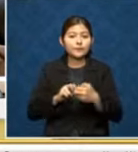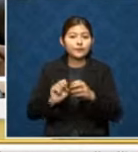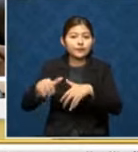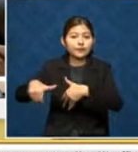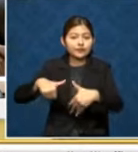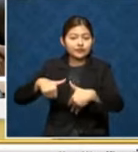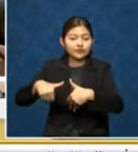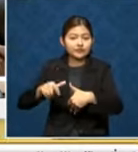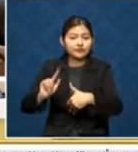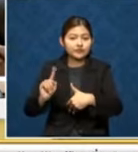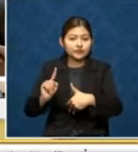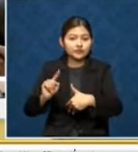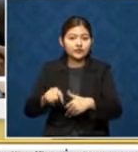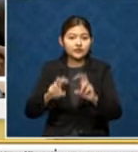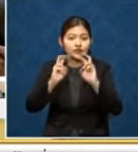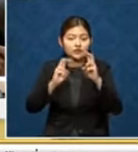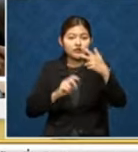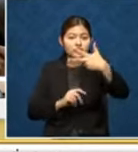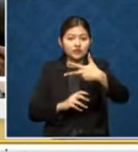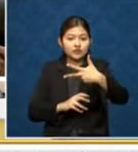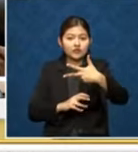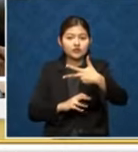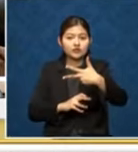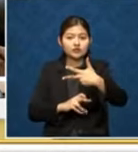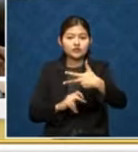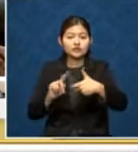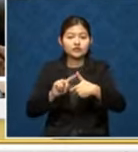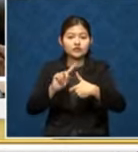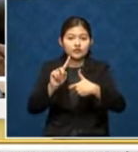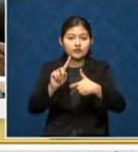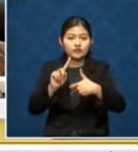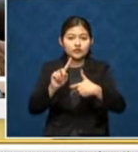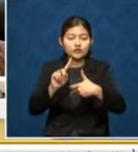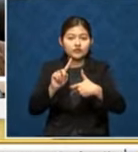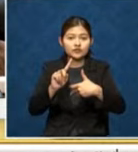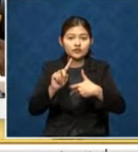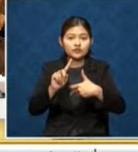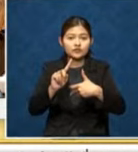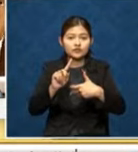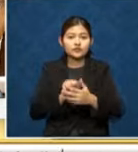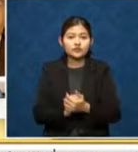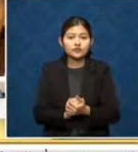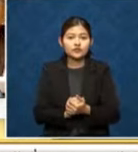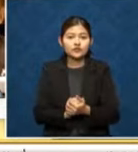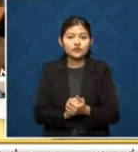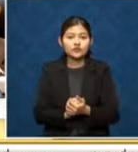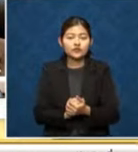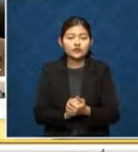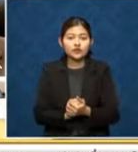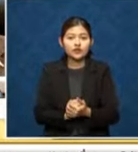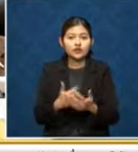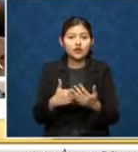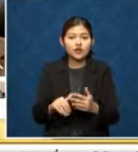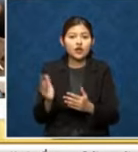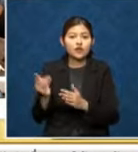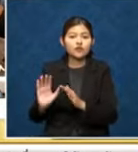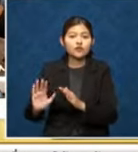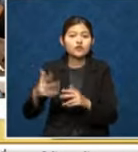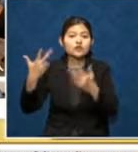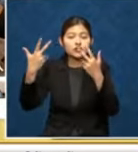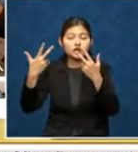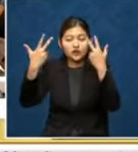ชนขอหารืออยู่3เรื่องด้วยกันเรื่องที่1นะครับผมได้รับการร้องเรียนจากนายอดุลสุโคตสายคะนะครับเป็นน